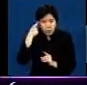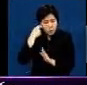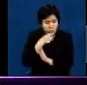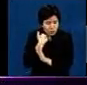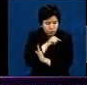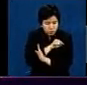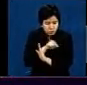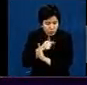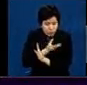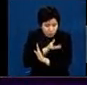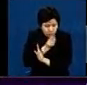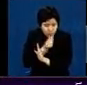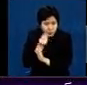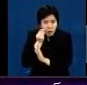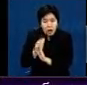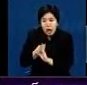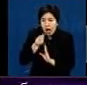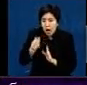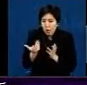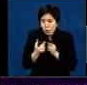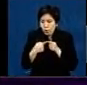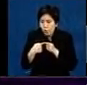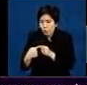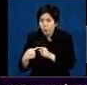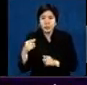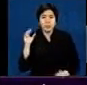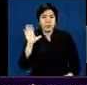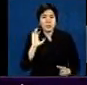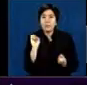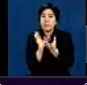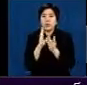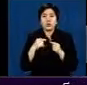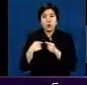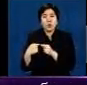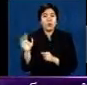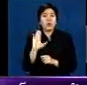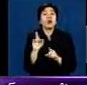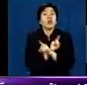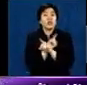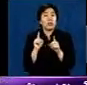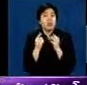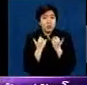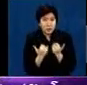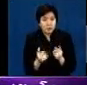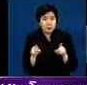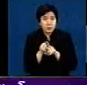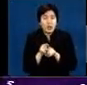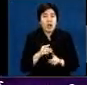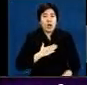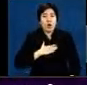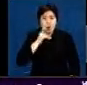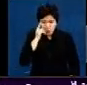ใจเพื่อไม่ให้ลูกหลานของเรานั้นต้องเผชิญกับเหตุการณ์เช่นนี้อีกและขณะเดียวกันเราก็ต้องร่ว